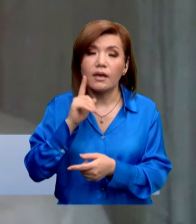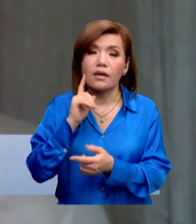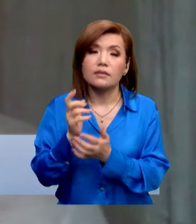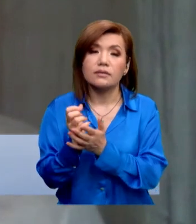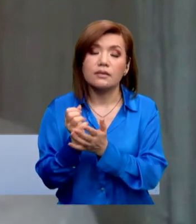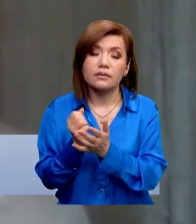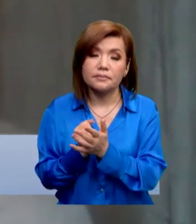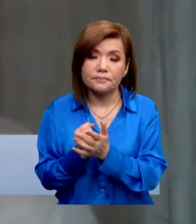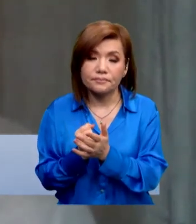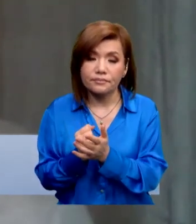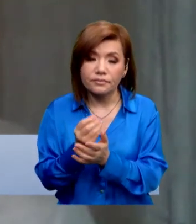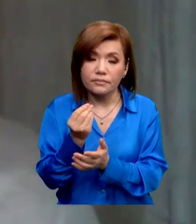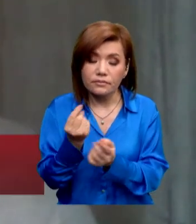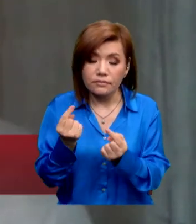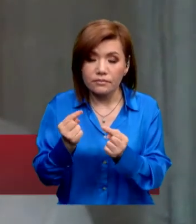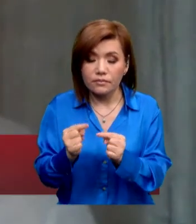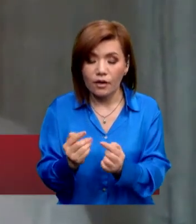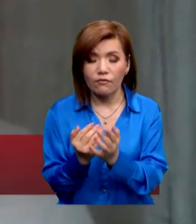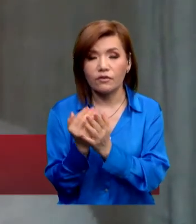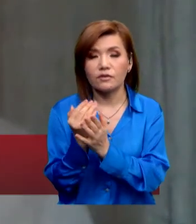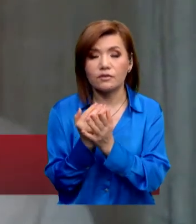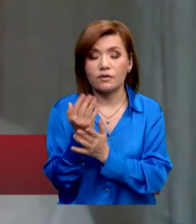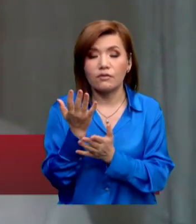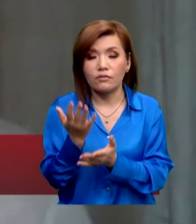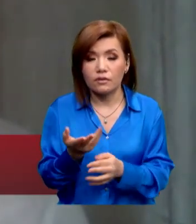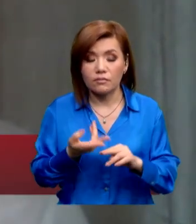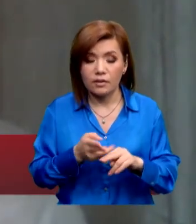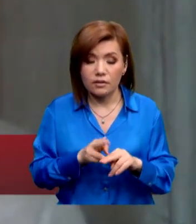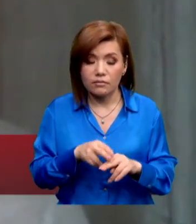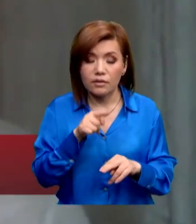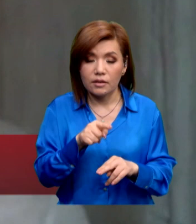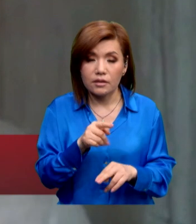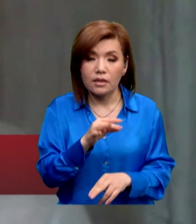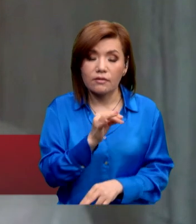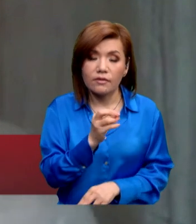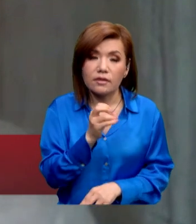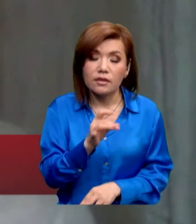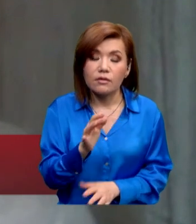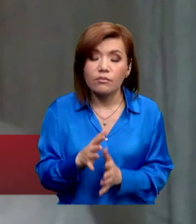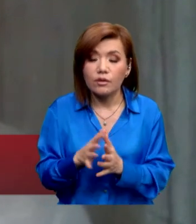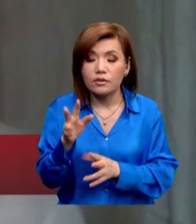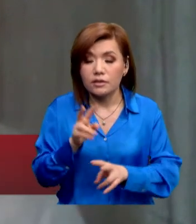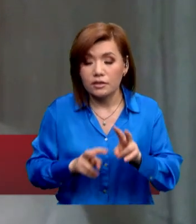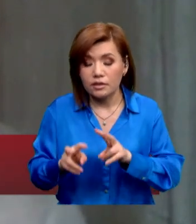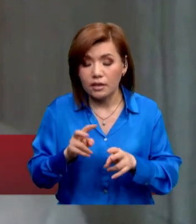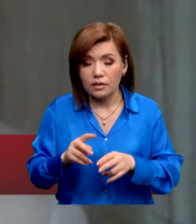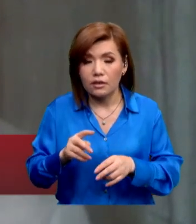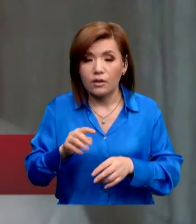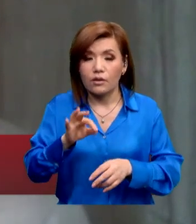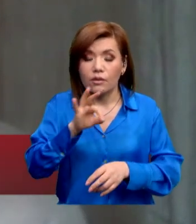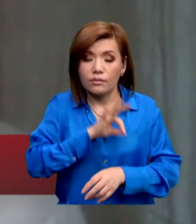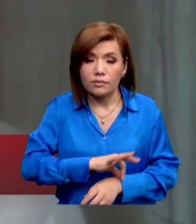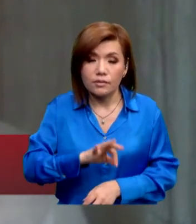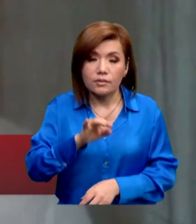сохранятся, потому что у нас инфляционные риски высокие, и это будет стимулировать инвесторов искать более доходные инструменты. И, среди